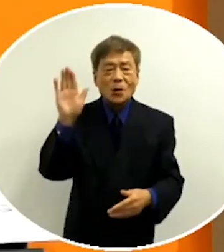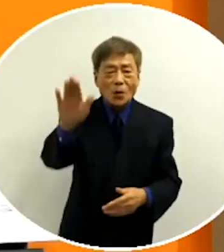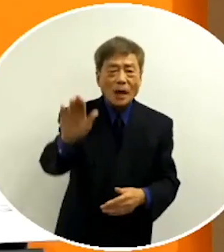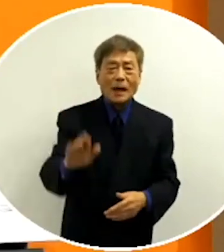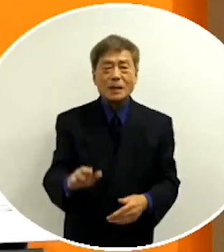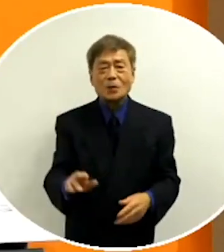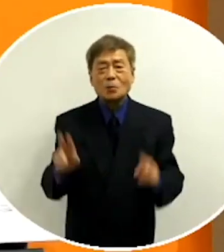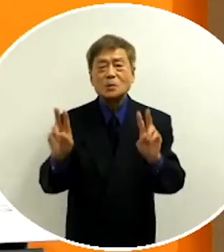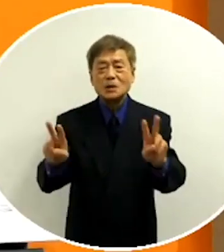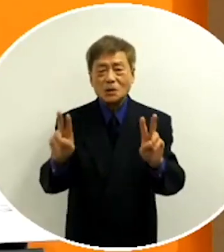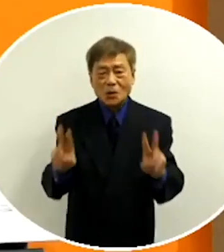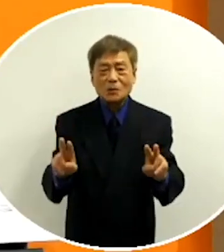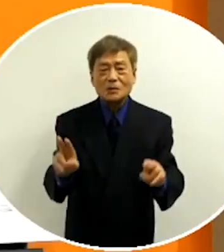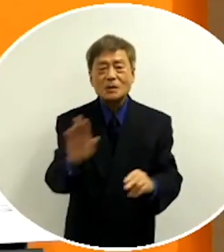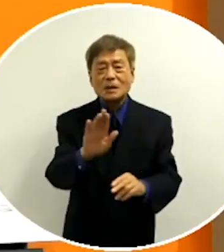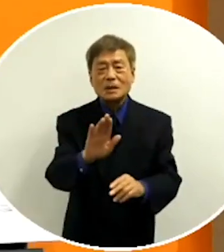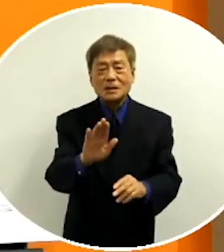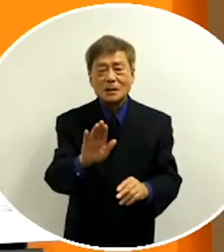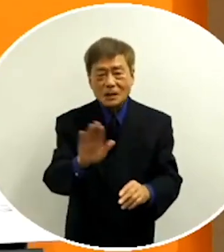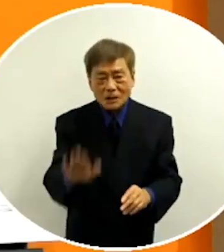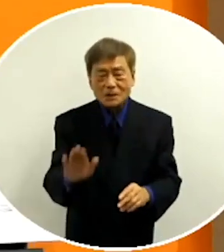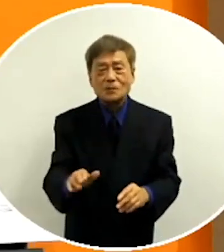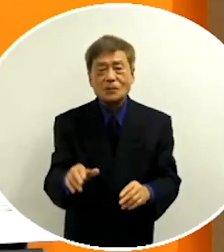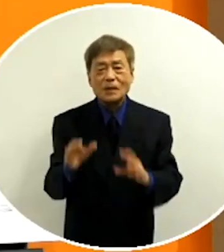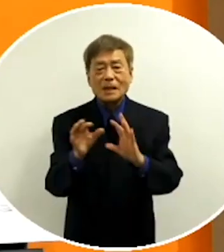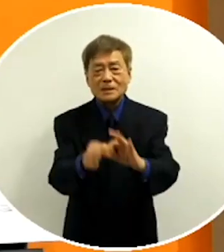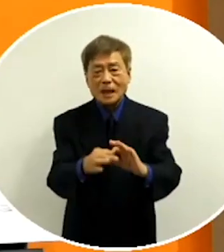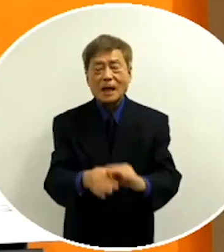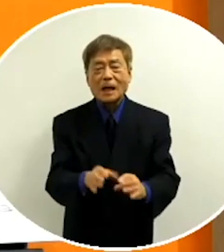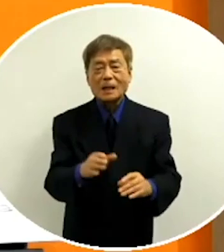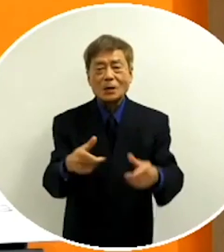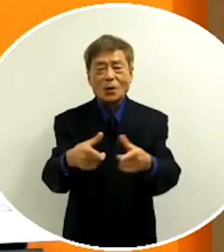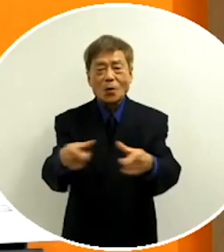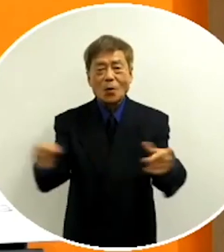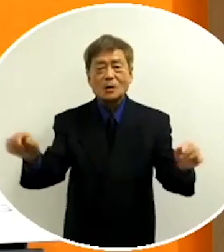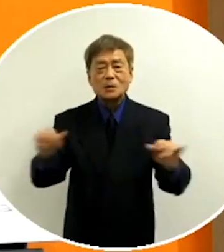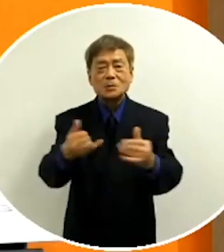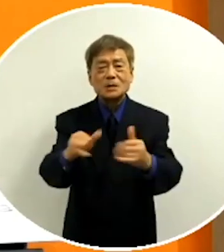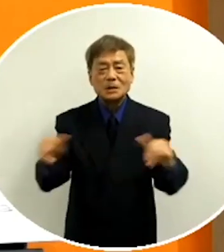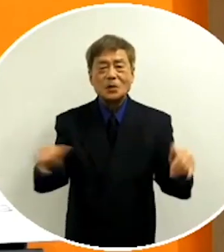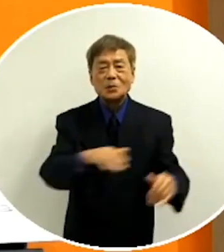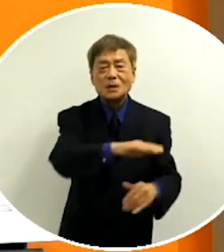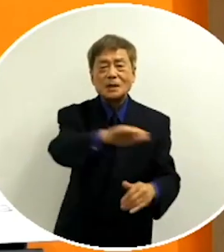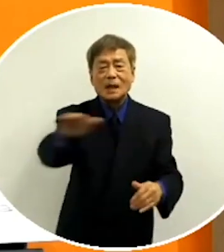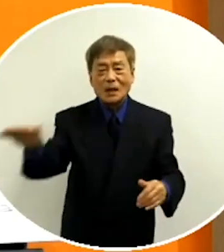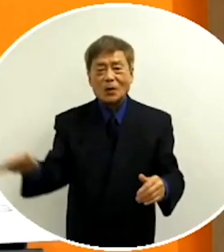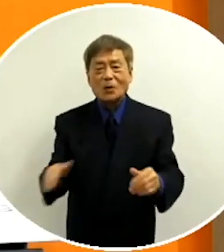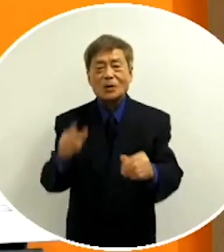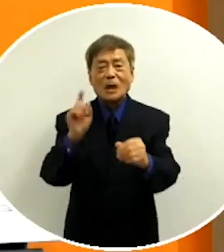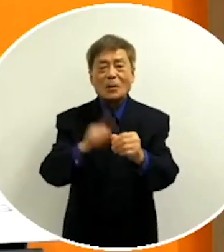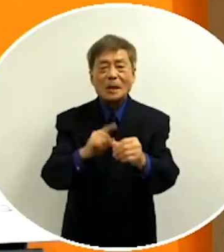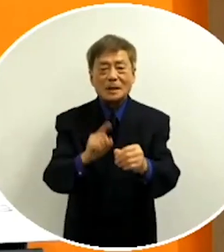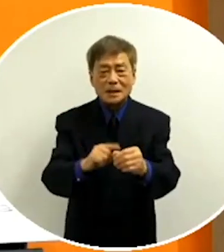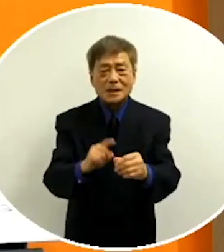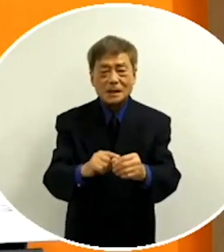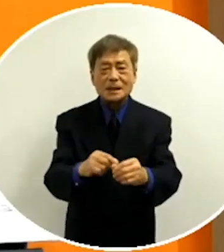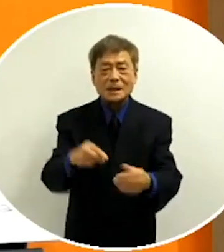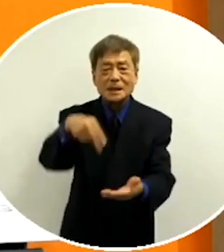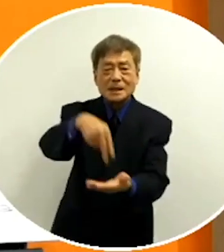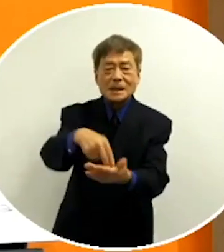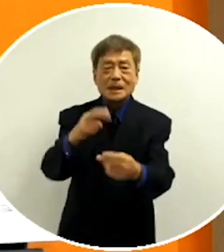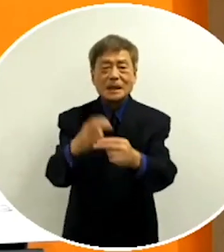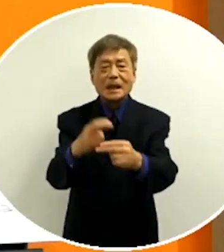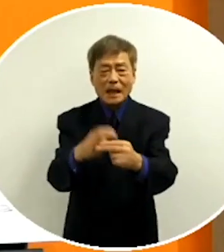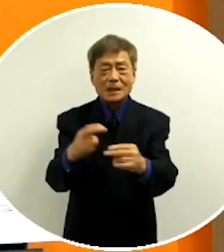たちのものとして本当に体温を感じるような党の考え方なり政策体系を一緒に交代はを